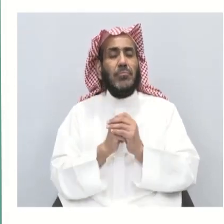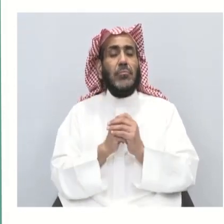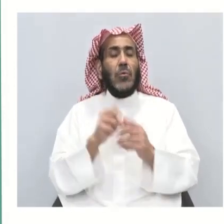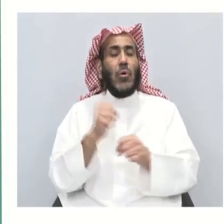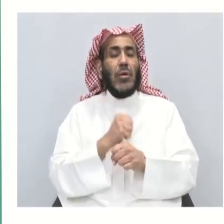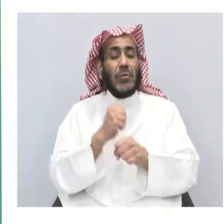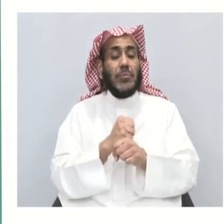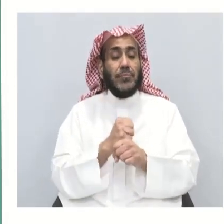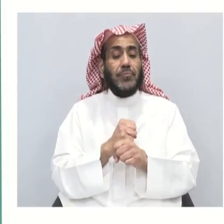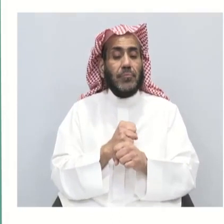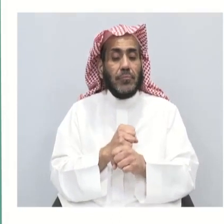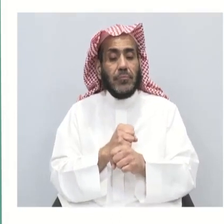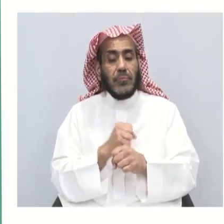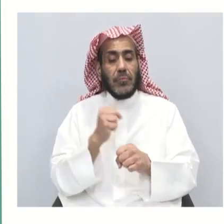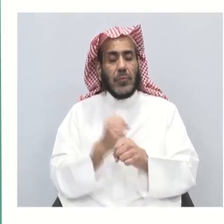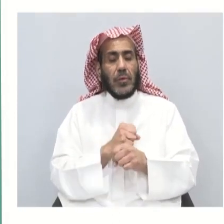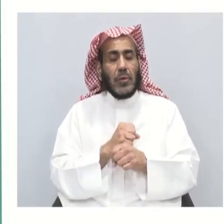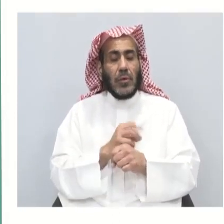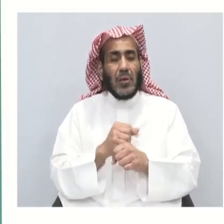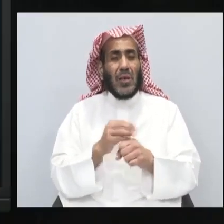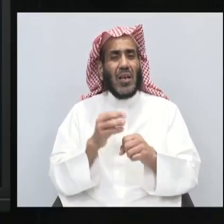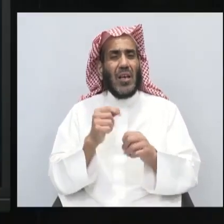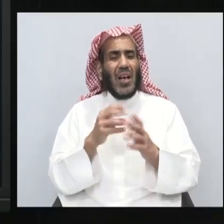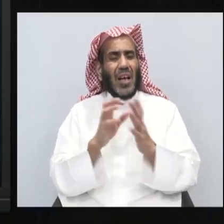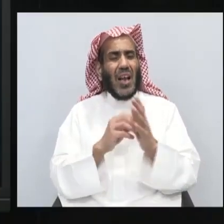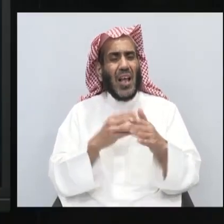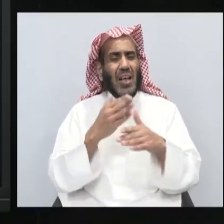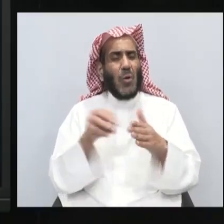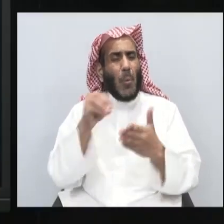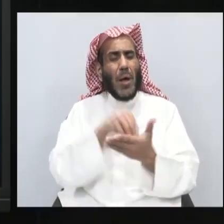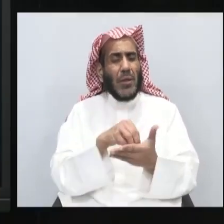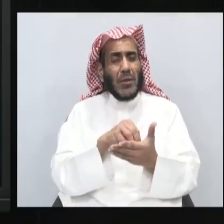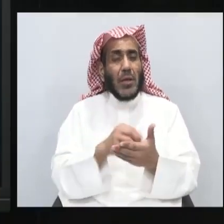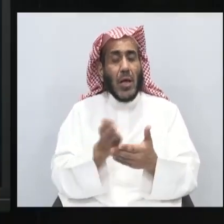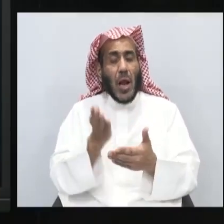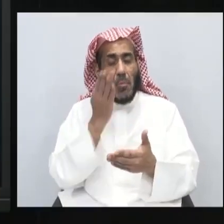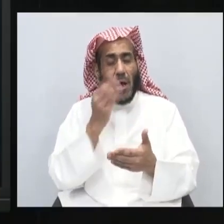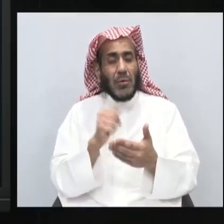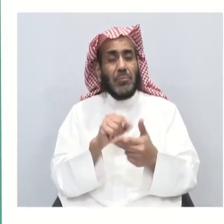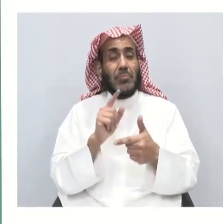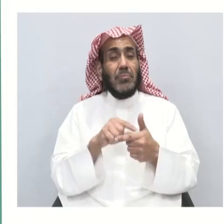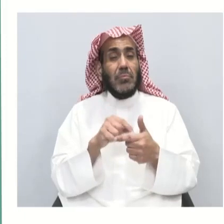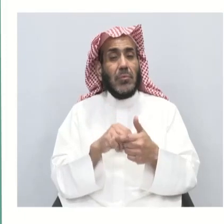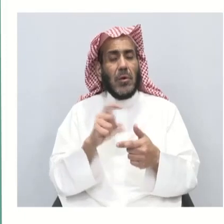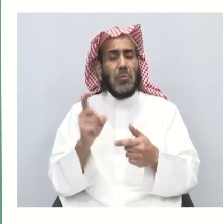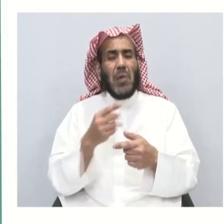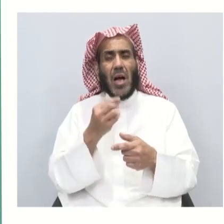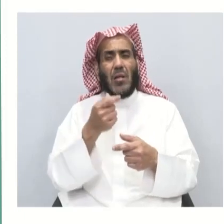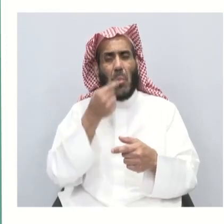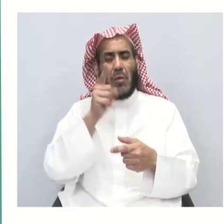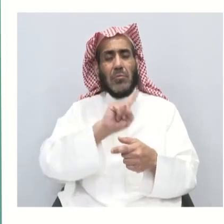الوظيفة، وظائف خلايا الخشب تنقل من؟ الماء ما عدا